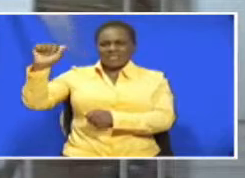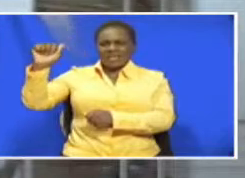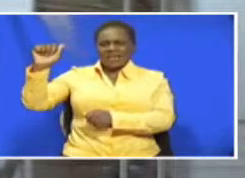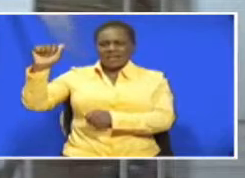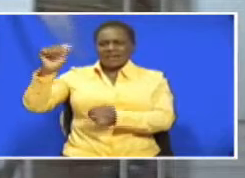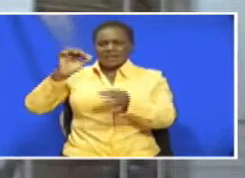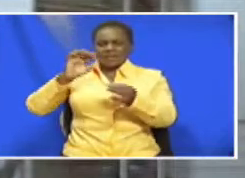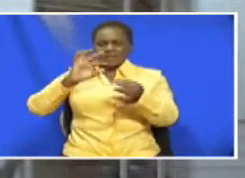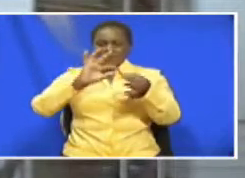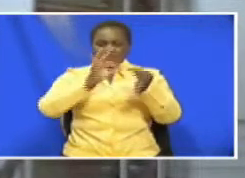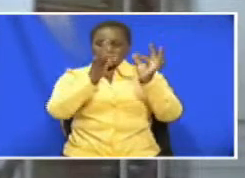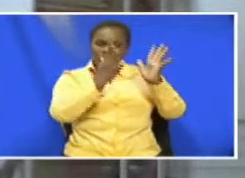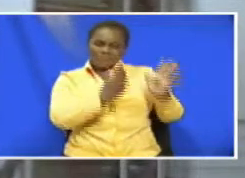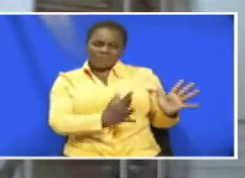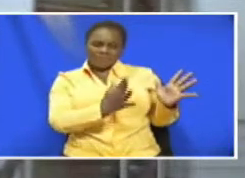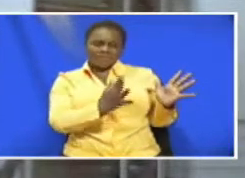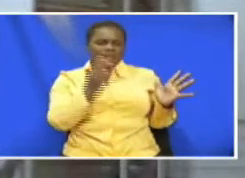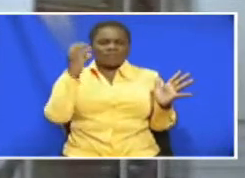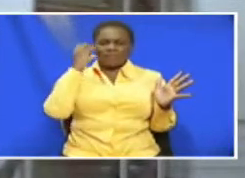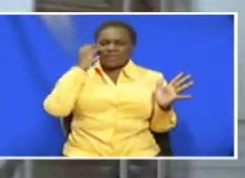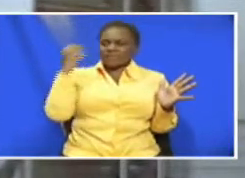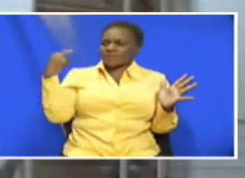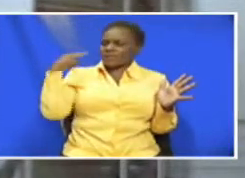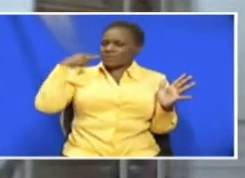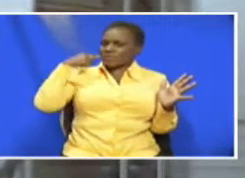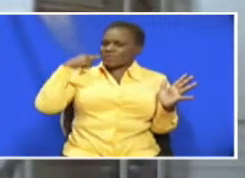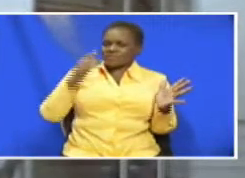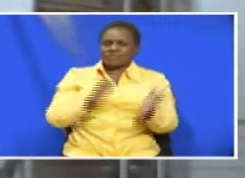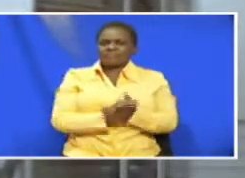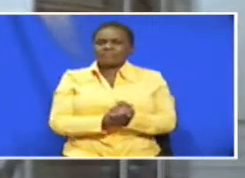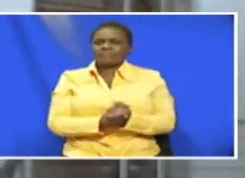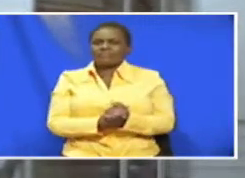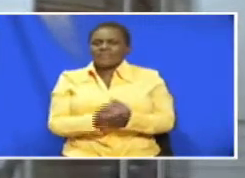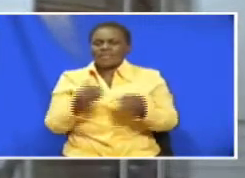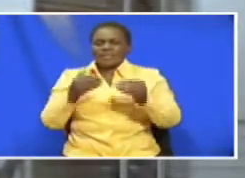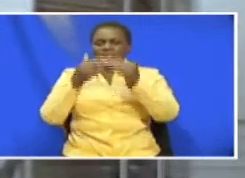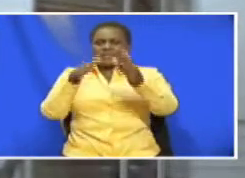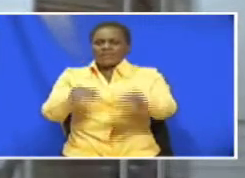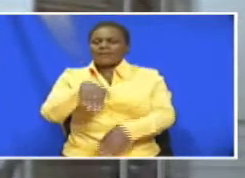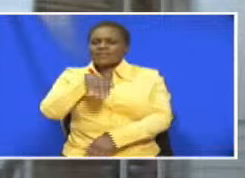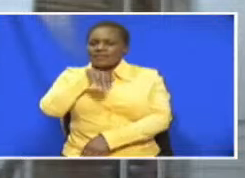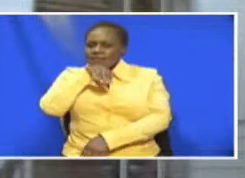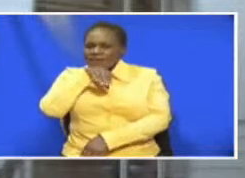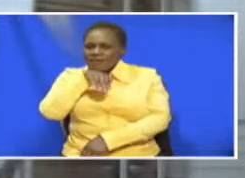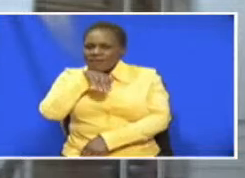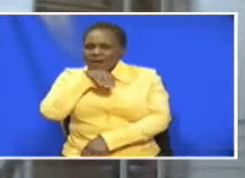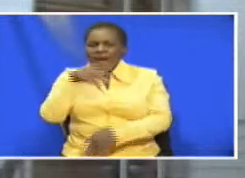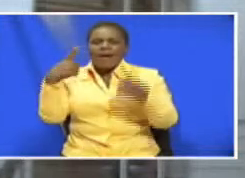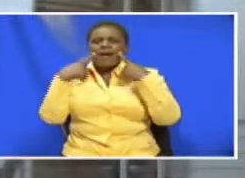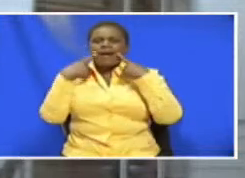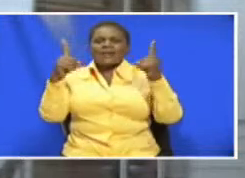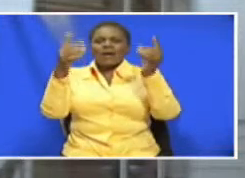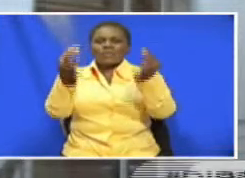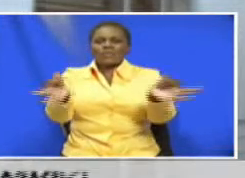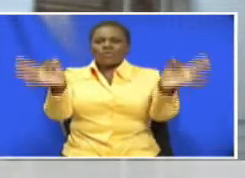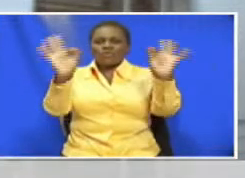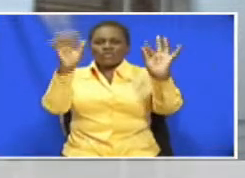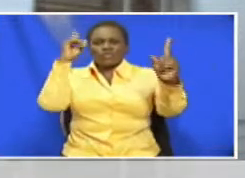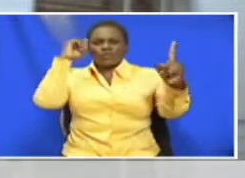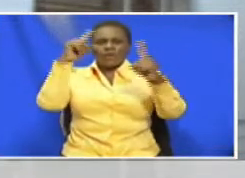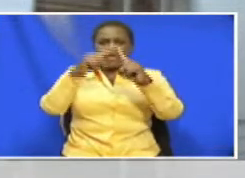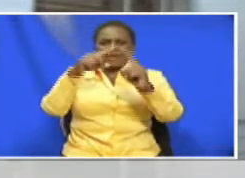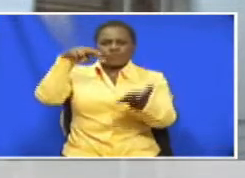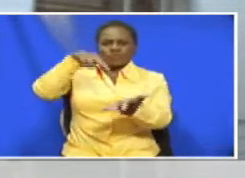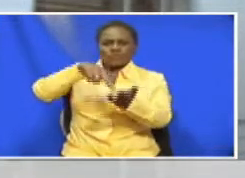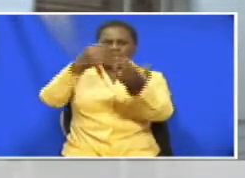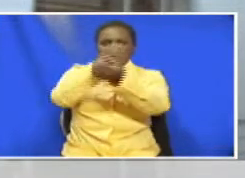Chomathuva, upande wa lugha ishara ni Meresha Owiti. Kiongozi wa ODM Raila Odinga ametangaza rasmi azma yake ya